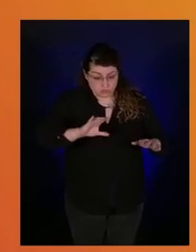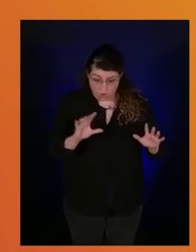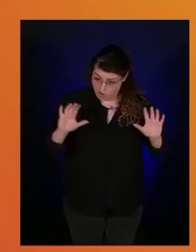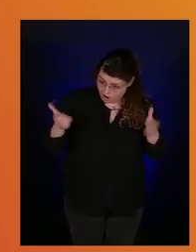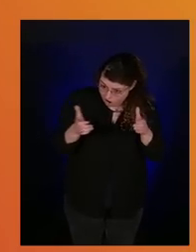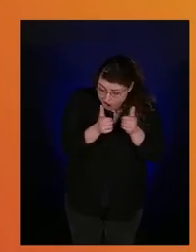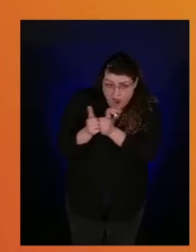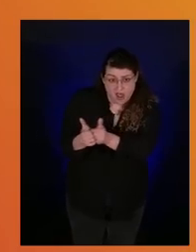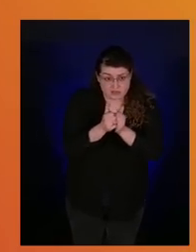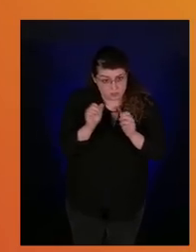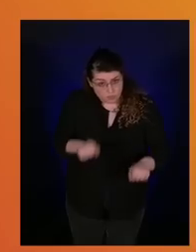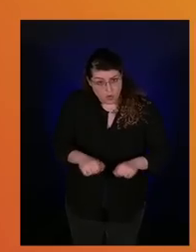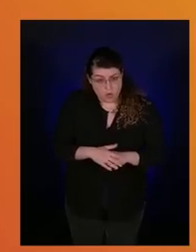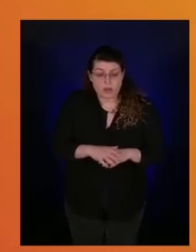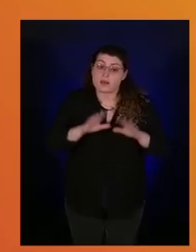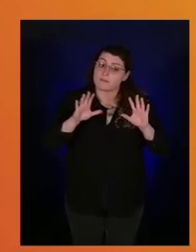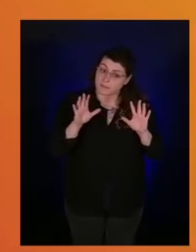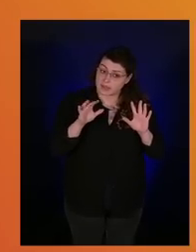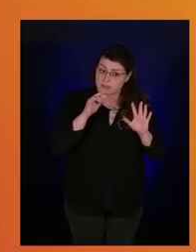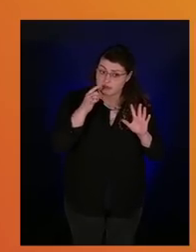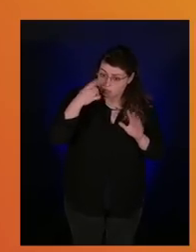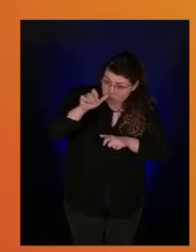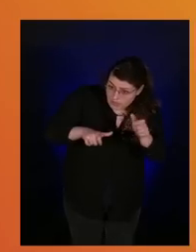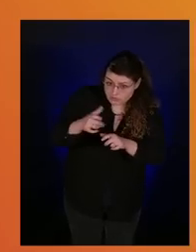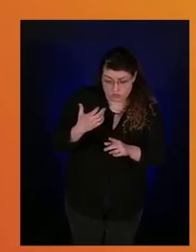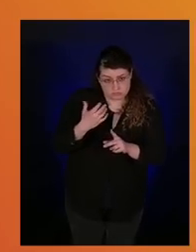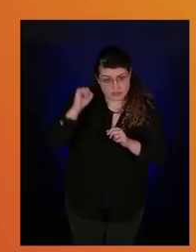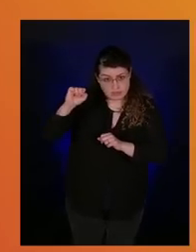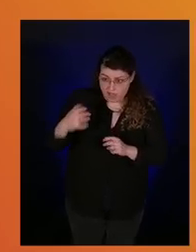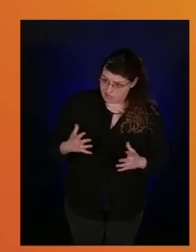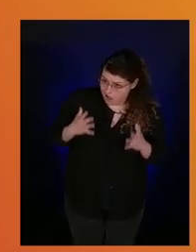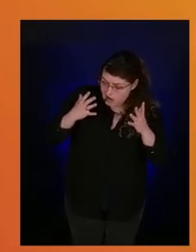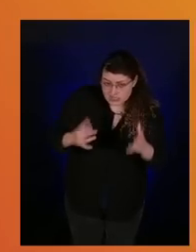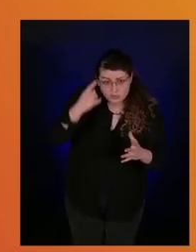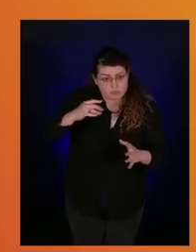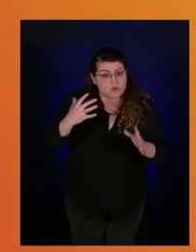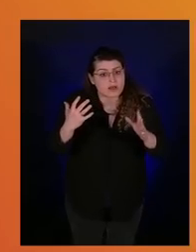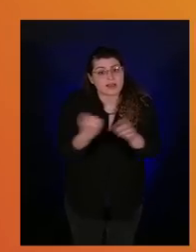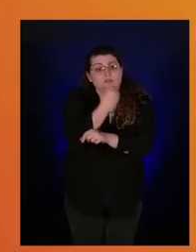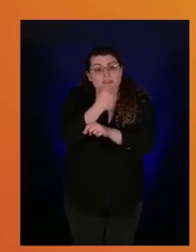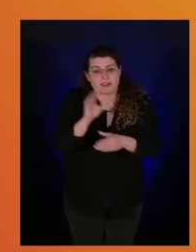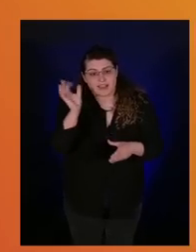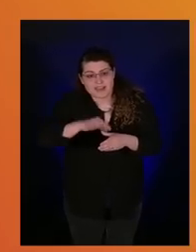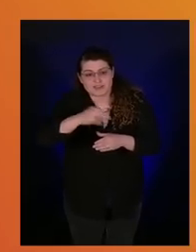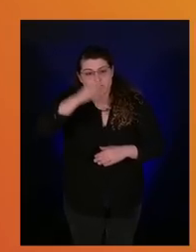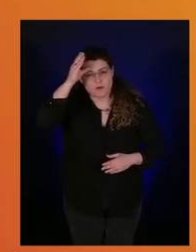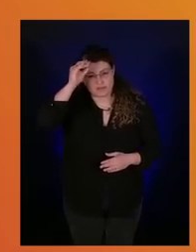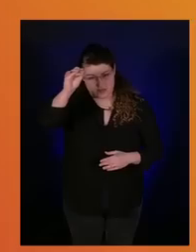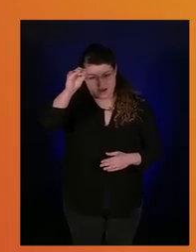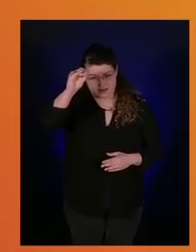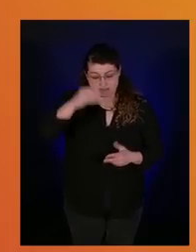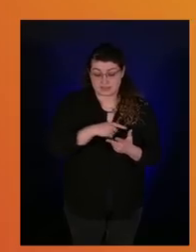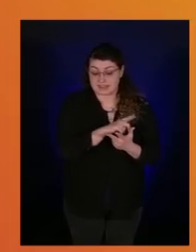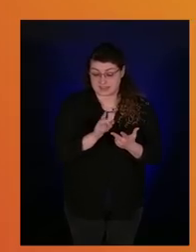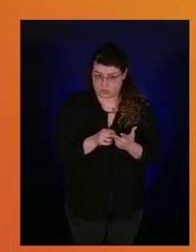part, nous ne pouvons féliciter que nos camarades engagés sur le terrain pour la réussite des élections professionnelles dans les trois versants de